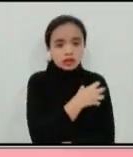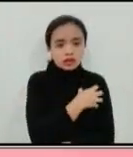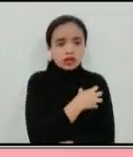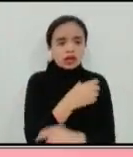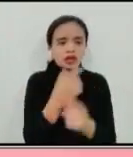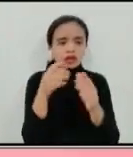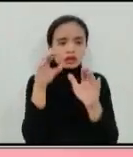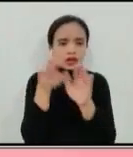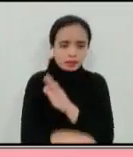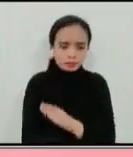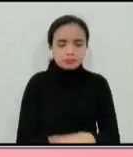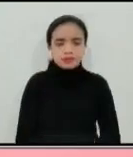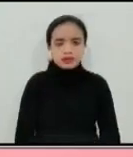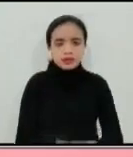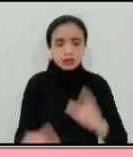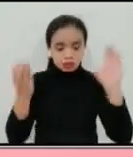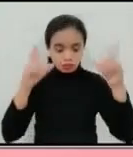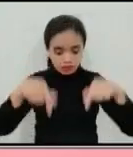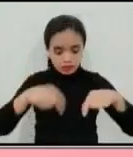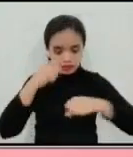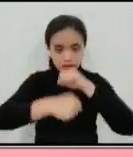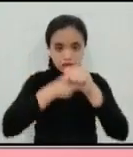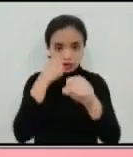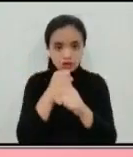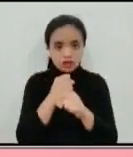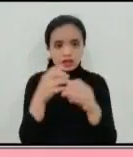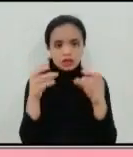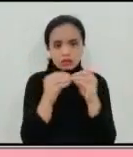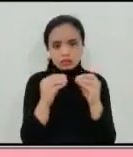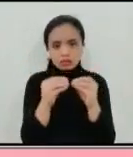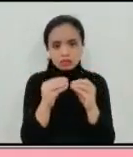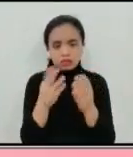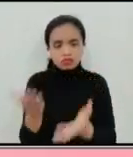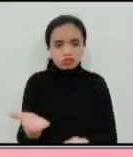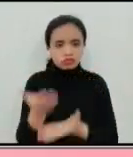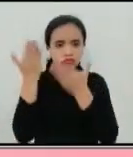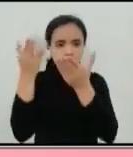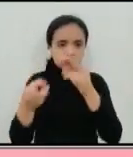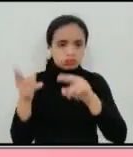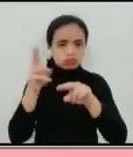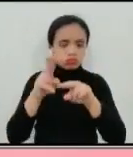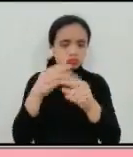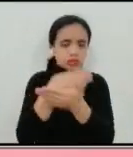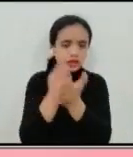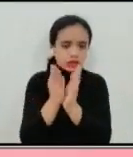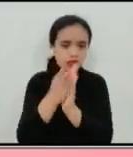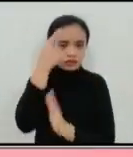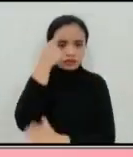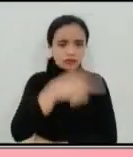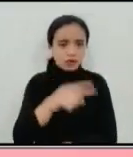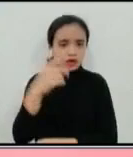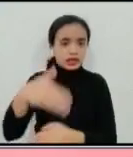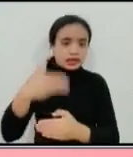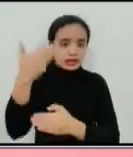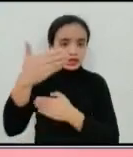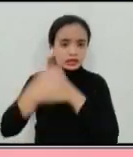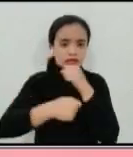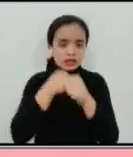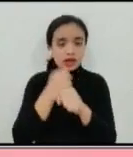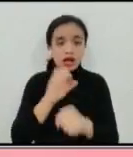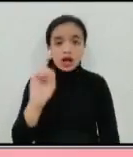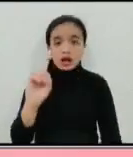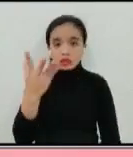ngayong 2023, mas malaki ang panukalang pondo ng DILG para sa susunod na taon na nagkakahalaga ng